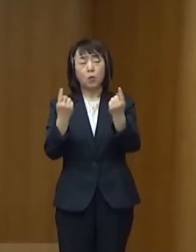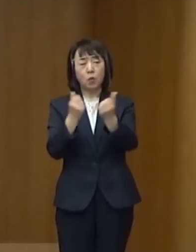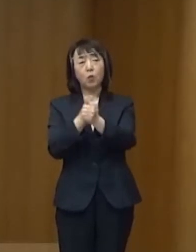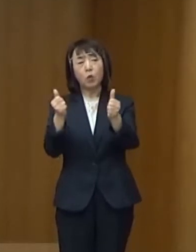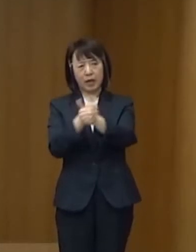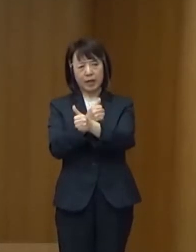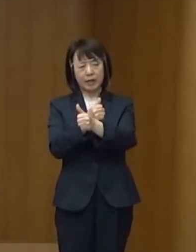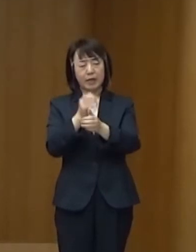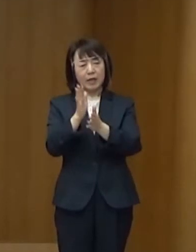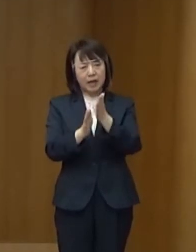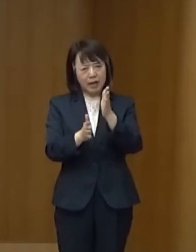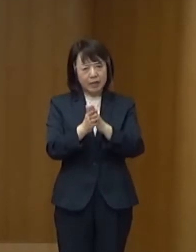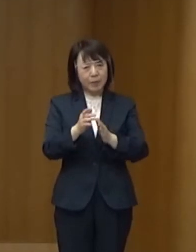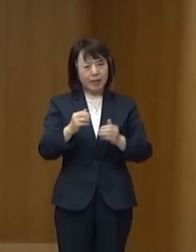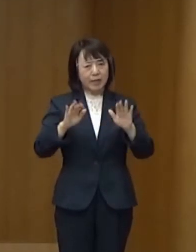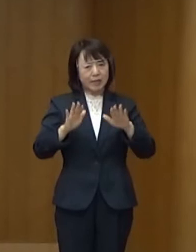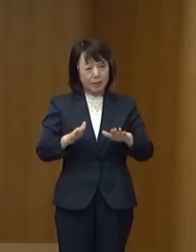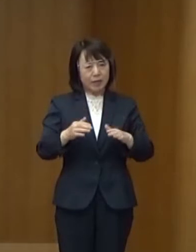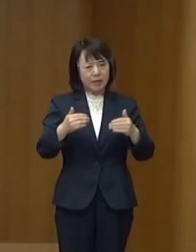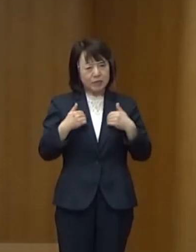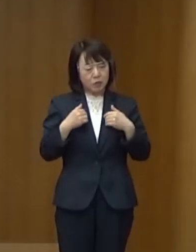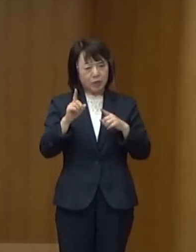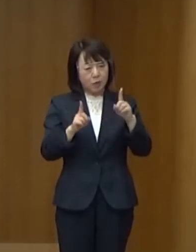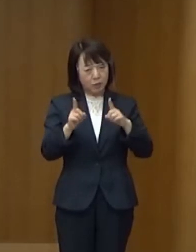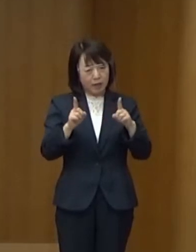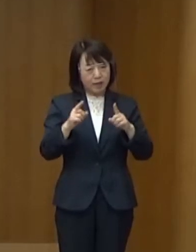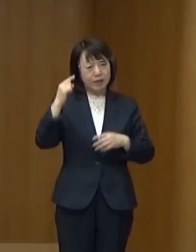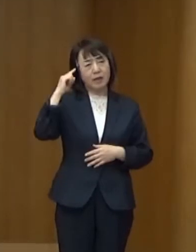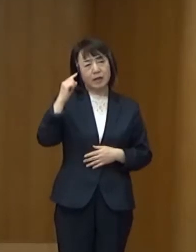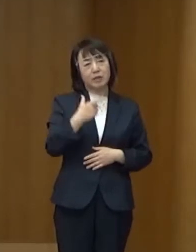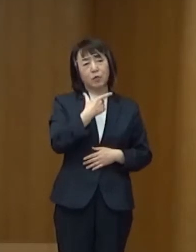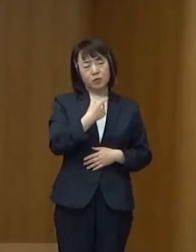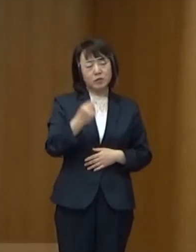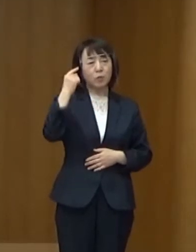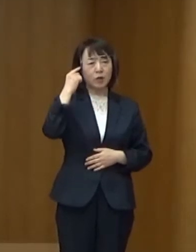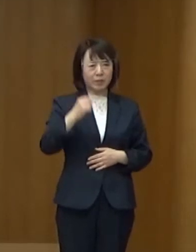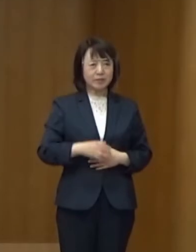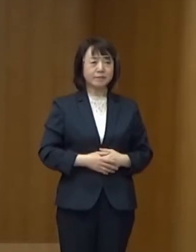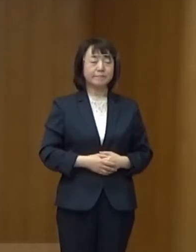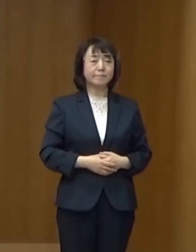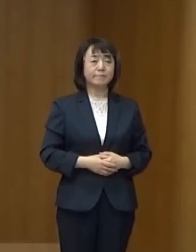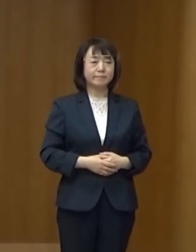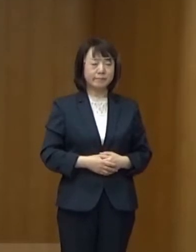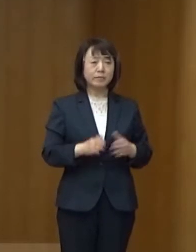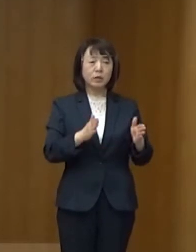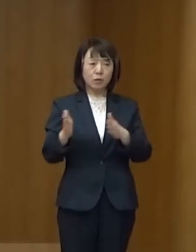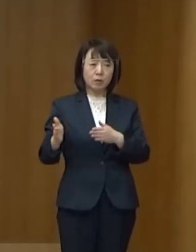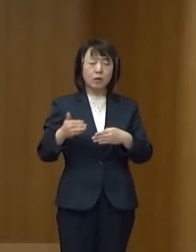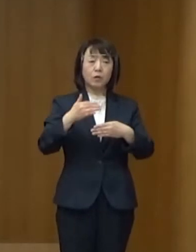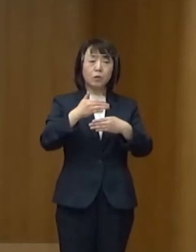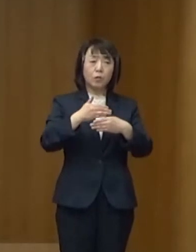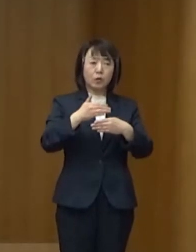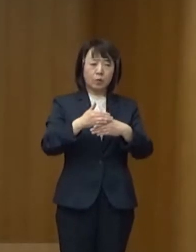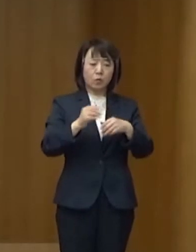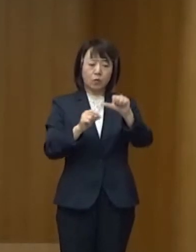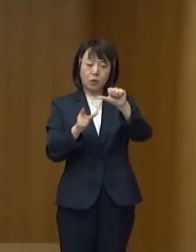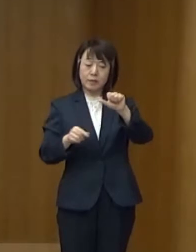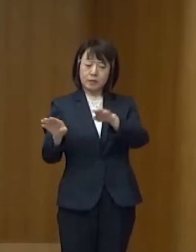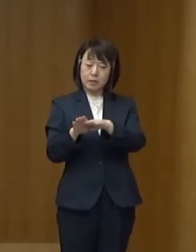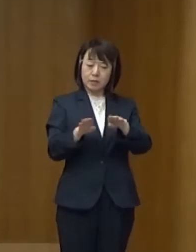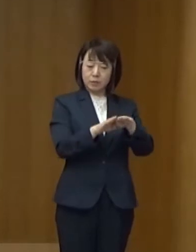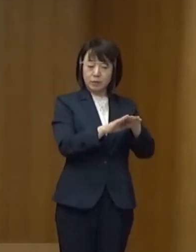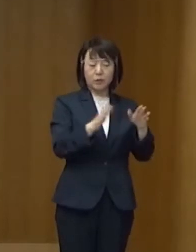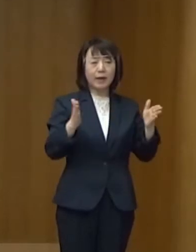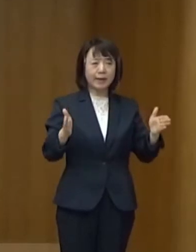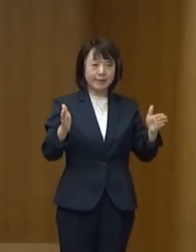について見つめ直していただくようにお願いを申し上げます。そして道においてもこのゴールデンウィーク期間